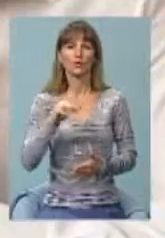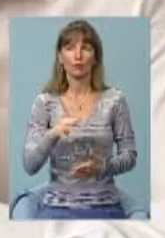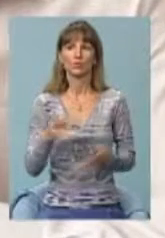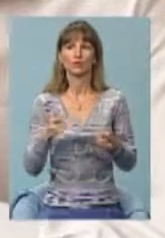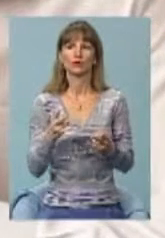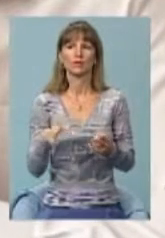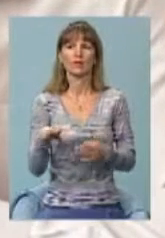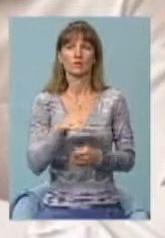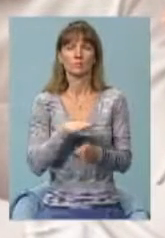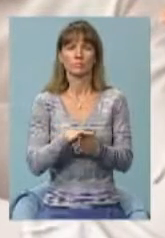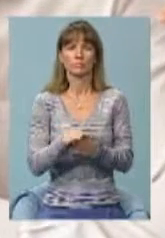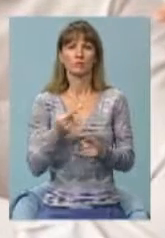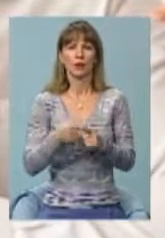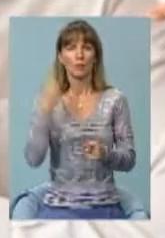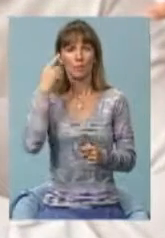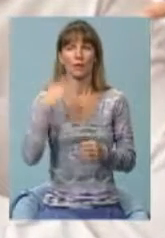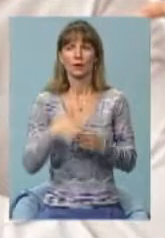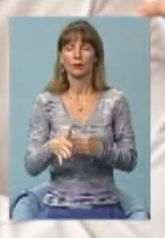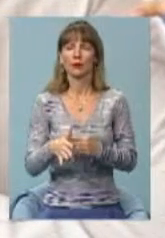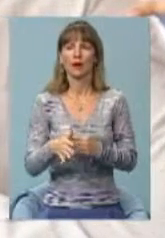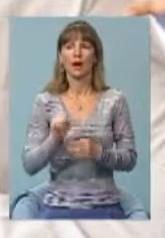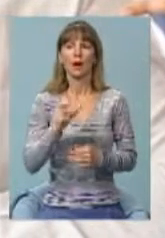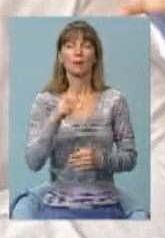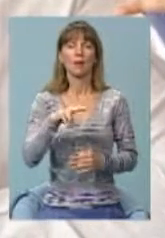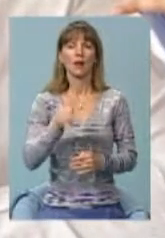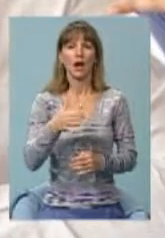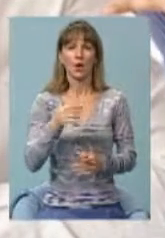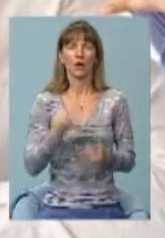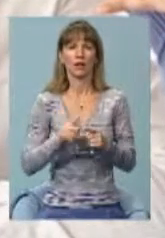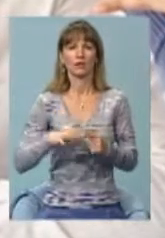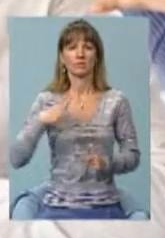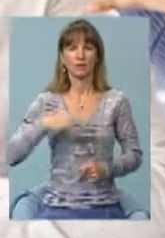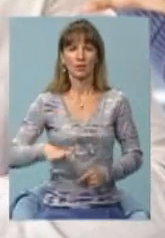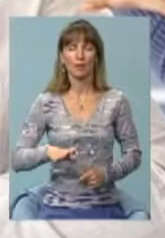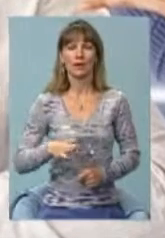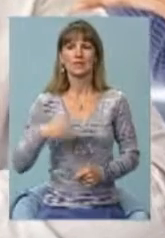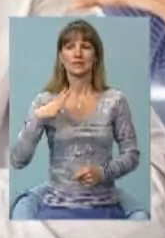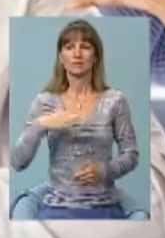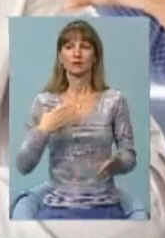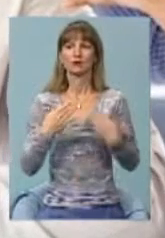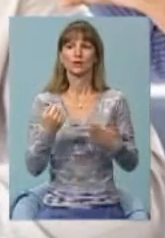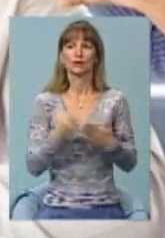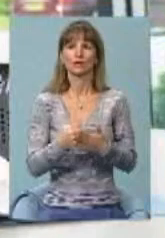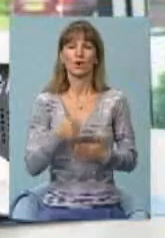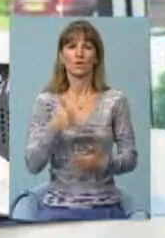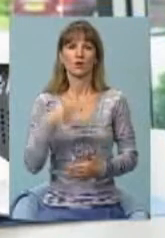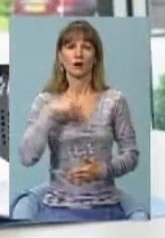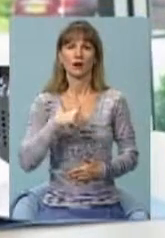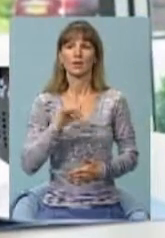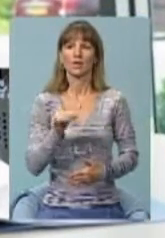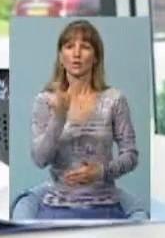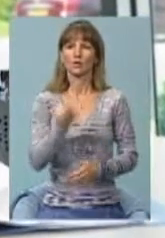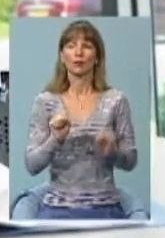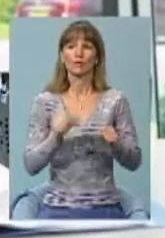дотримуй». Тому зло розумілося як безмірність, а благо – як стриманість. Стриманість належить до позитивних рис характеру. Людина